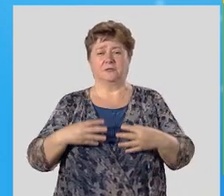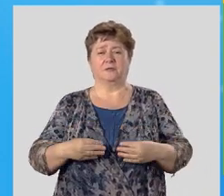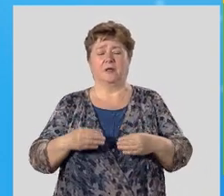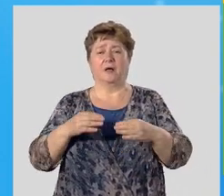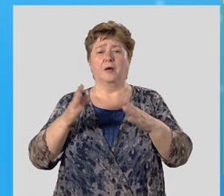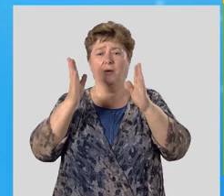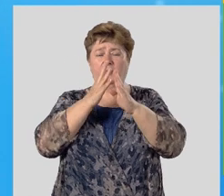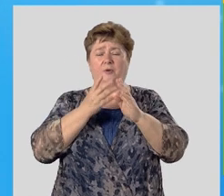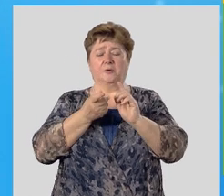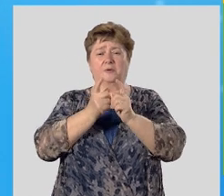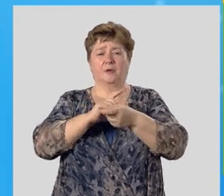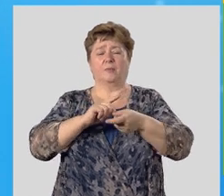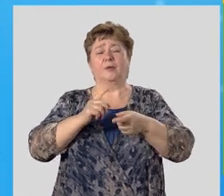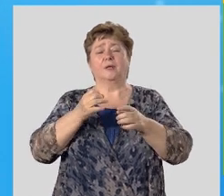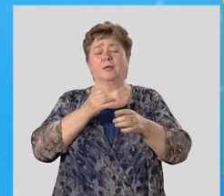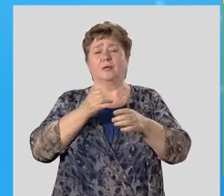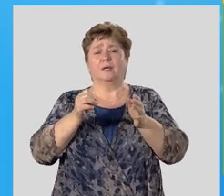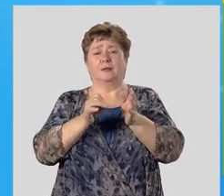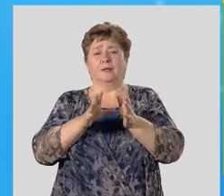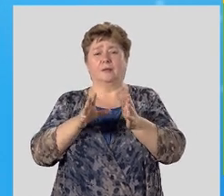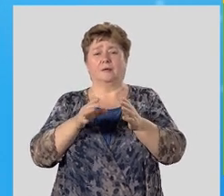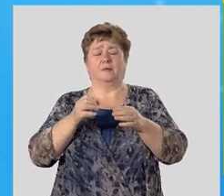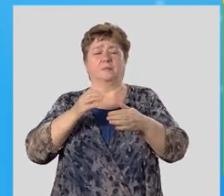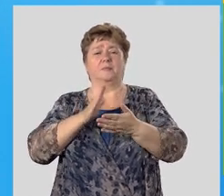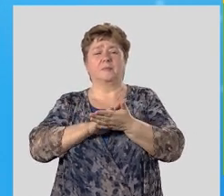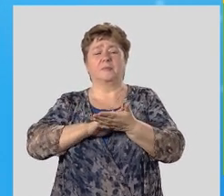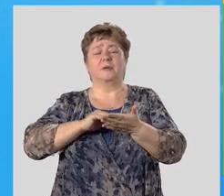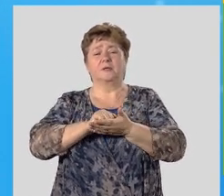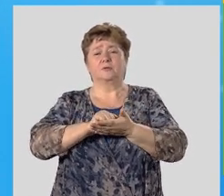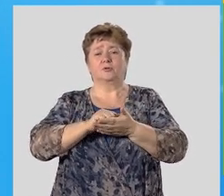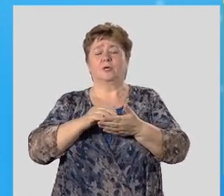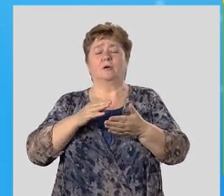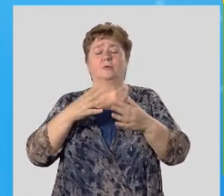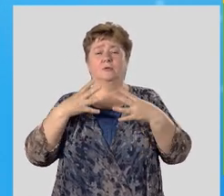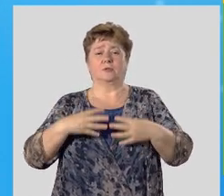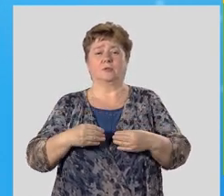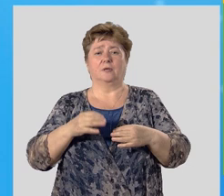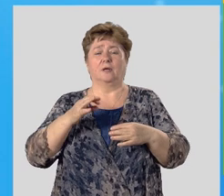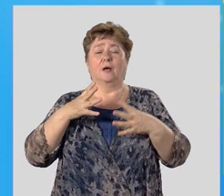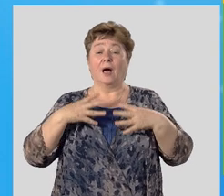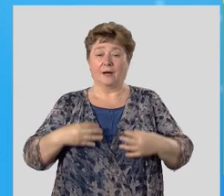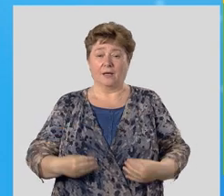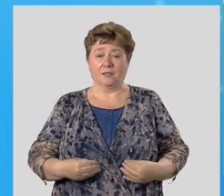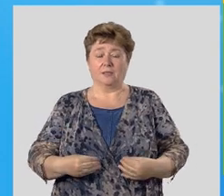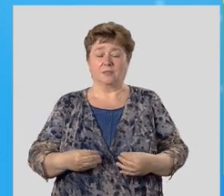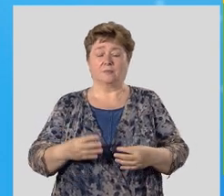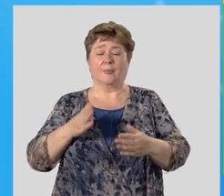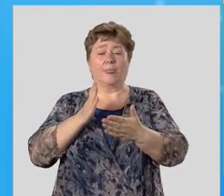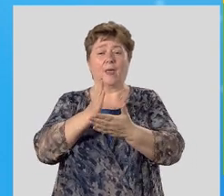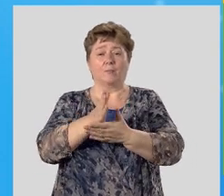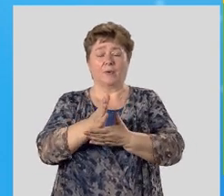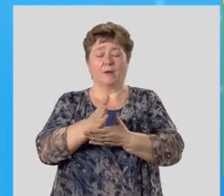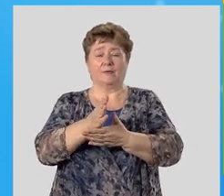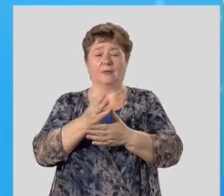и превращение энергии разрушают эти тела, а в организмах эти процессы